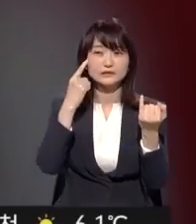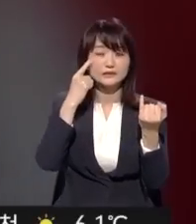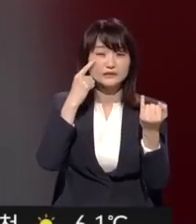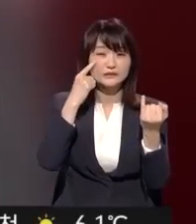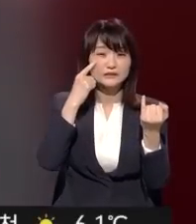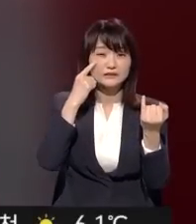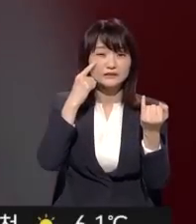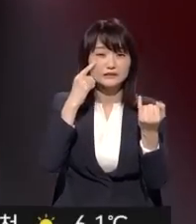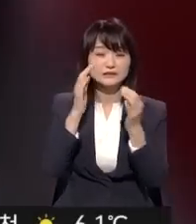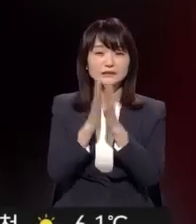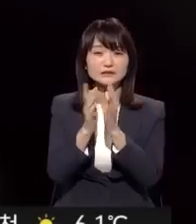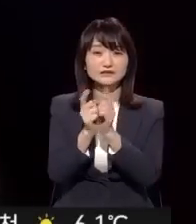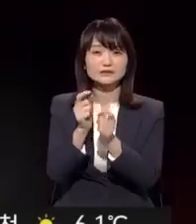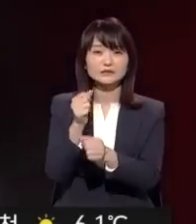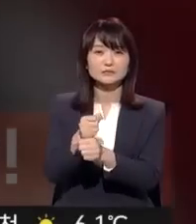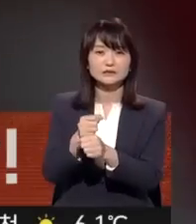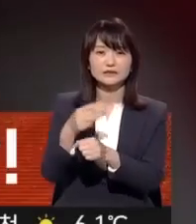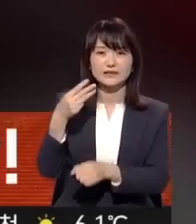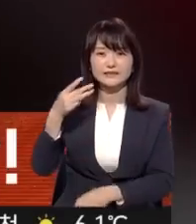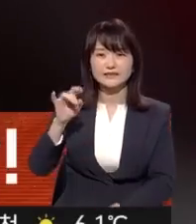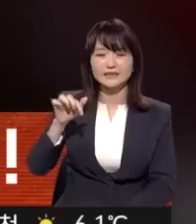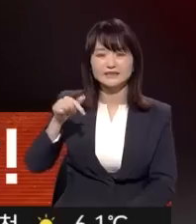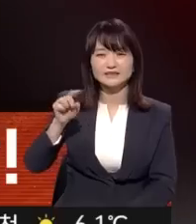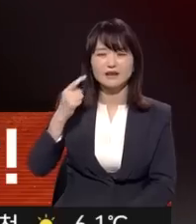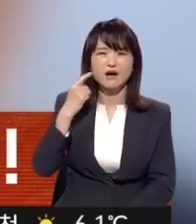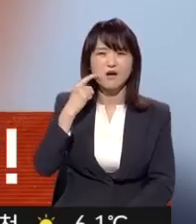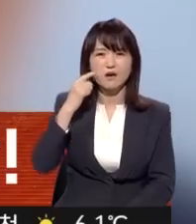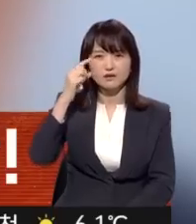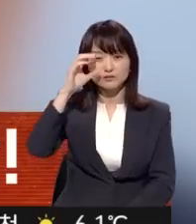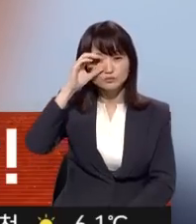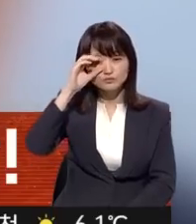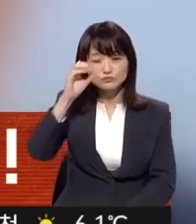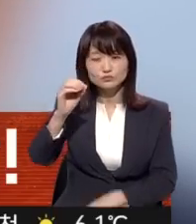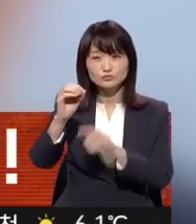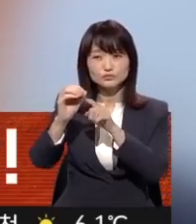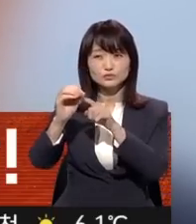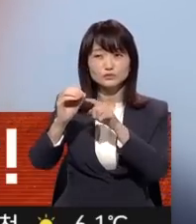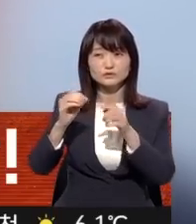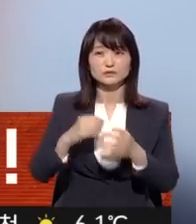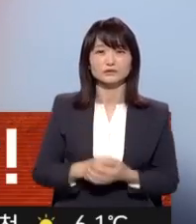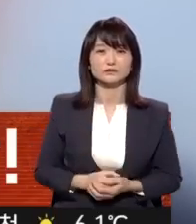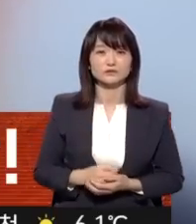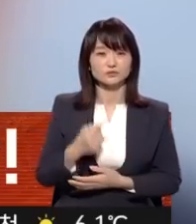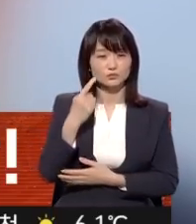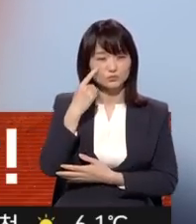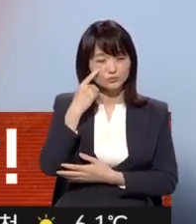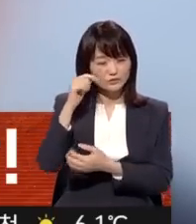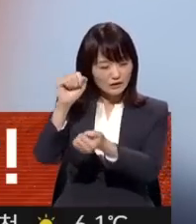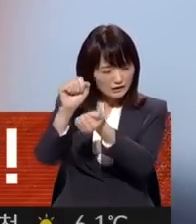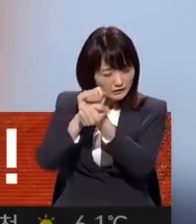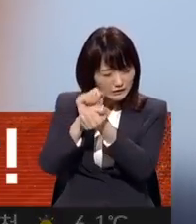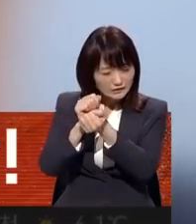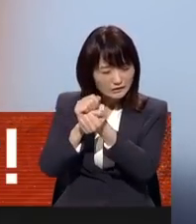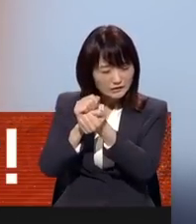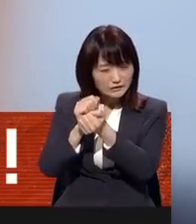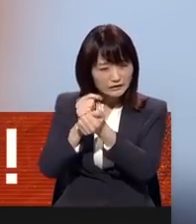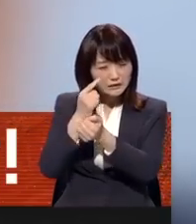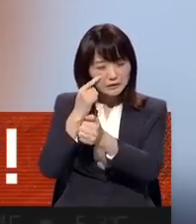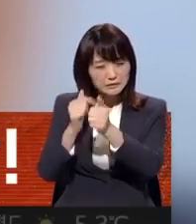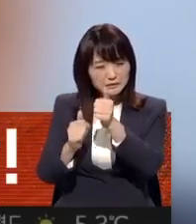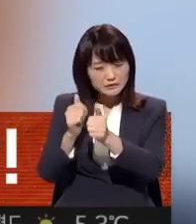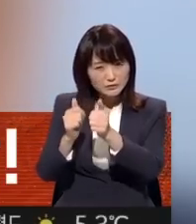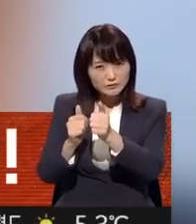게 직접 제작한 레이저 의안입니다. 처음에는 눈에 염증도 나는 등 시행착오를 겪었는데요. 마침내